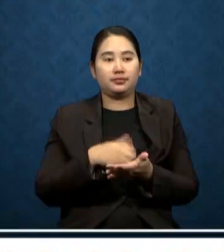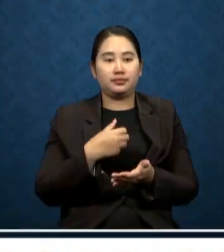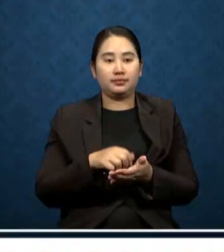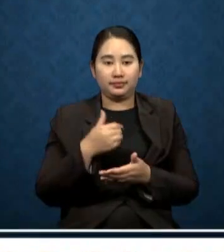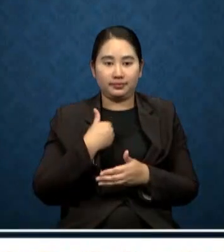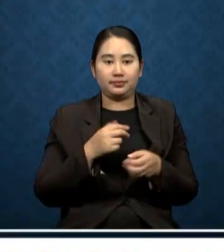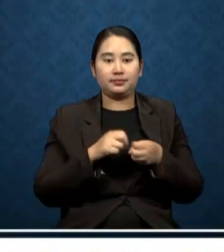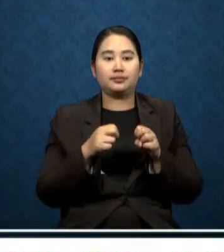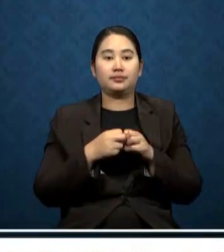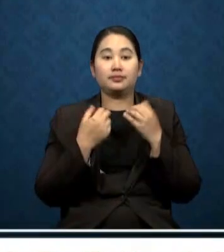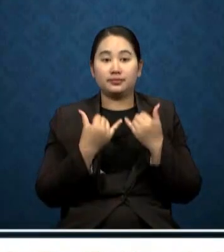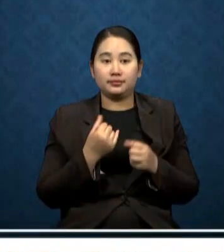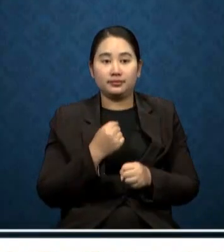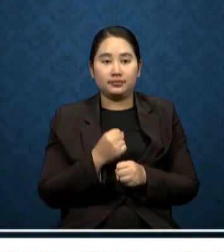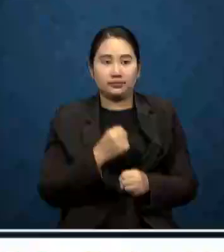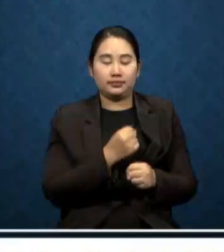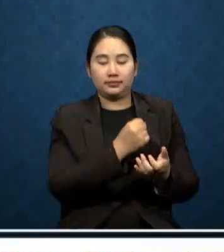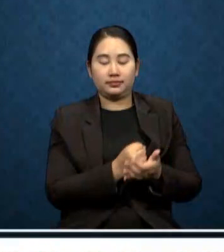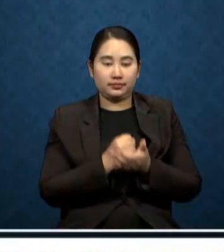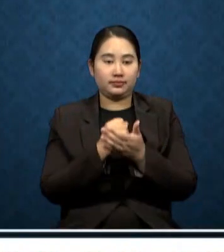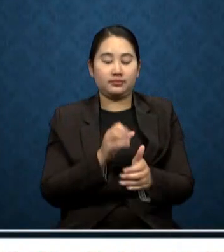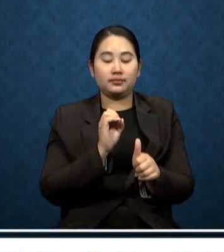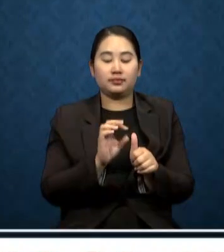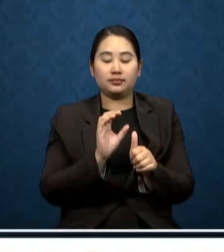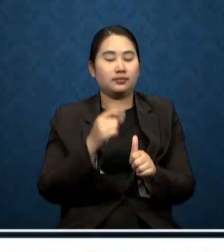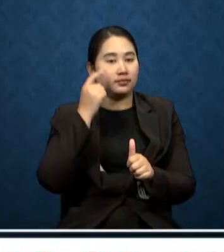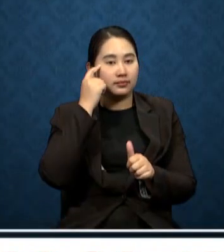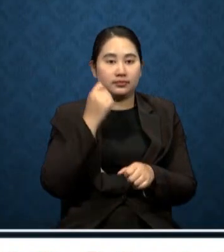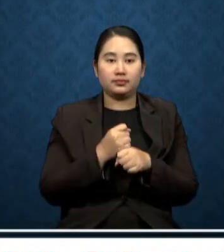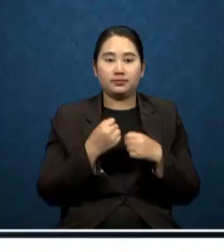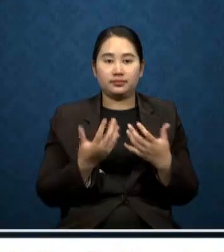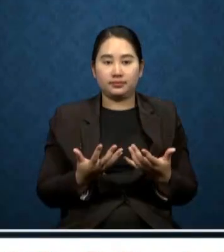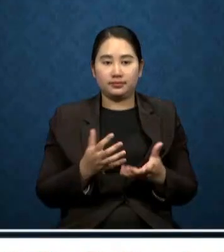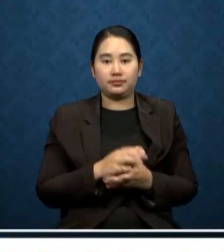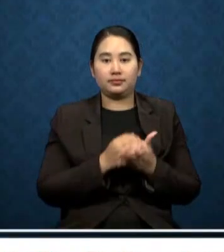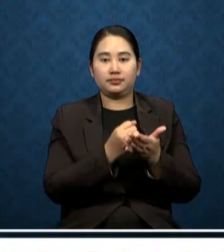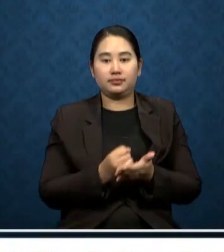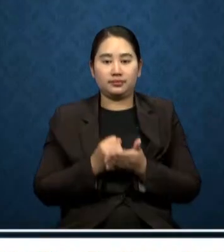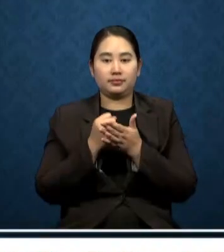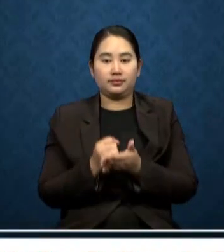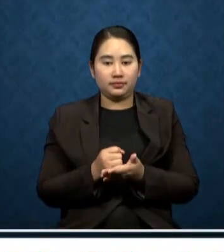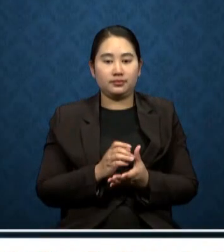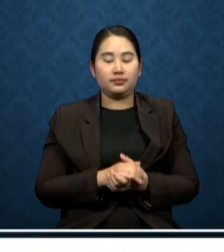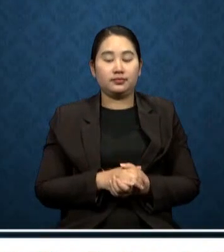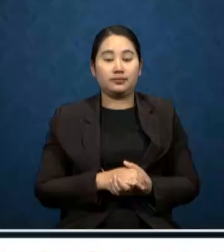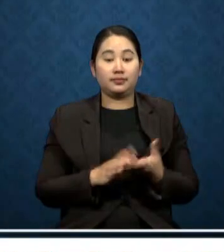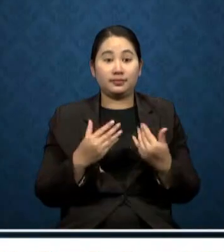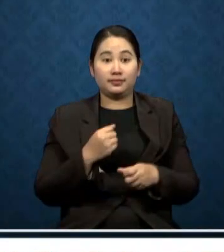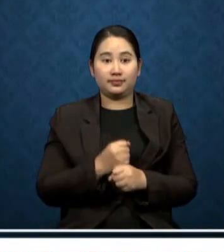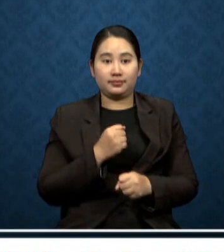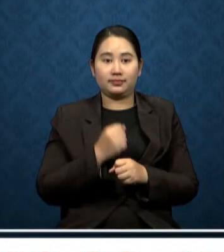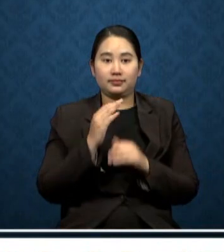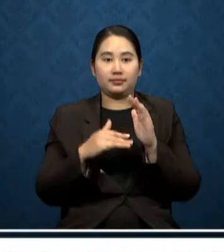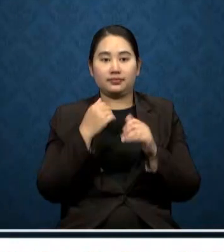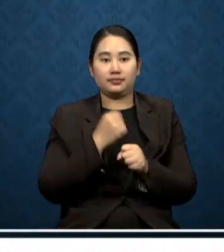็นปัญหาร ซเราจะต้องมาช่วยการเหนื่อนนี่วาจะทำ หลไงต่ไป scrard เตามารยากกล้ายไปใช้